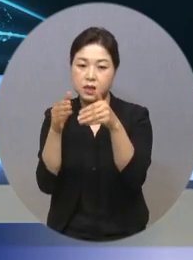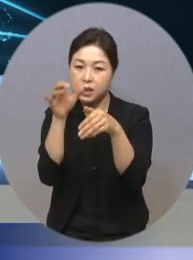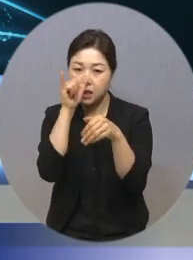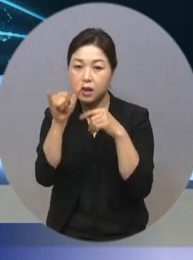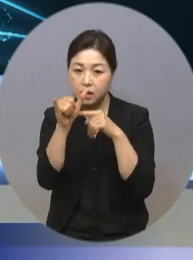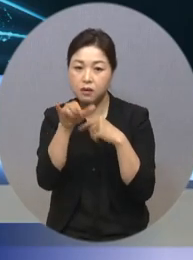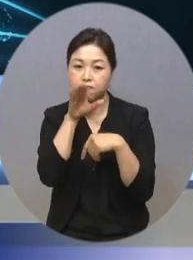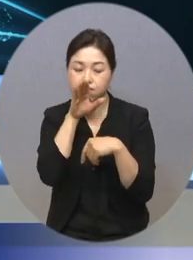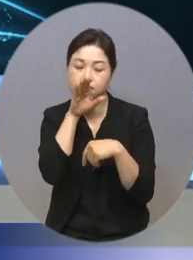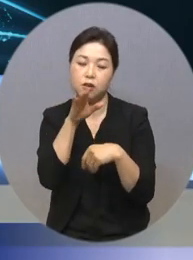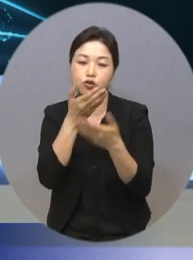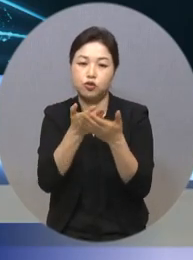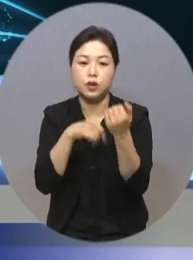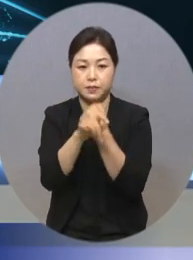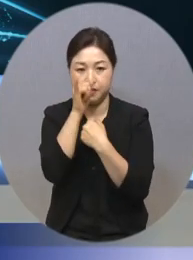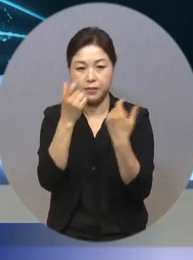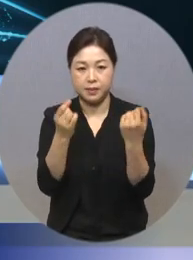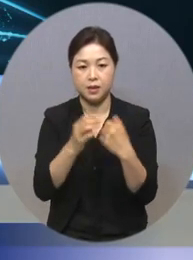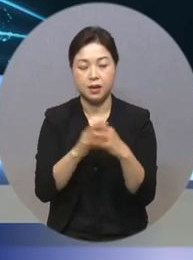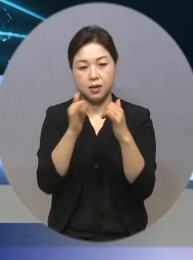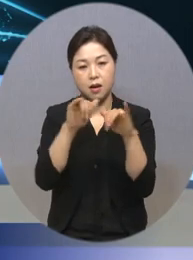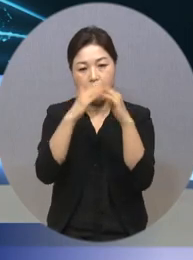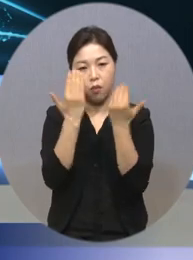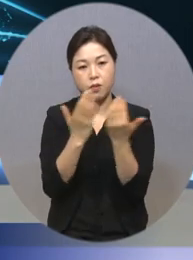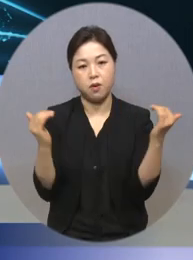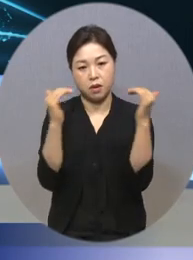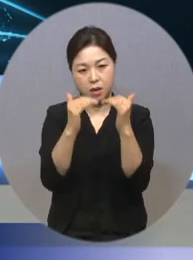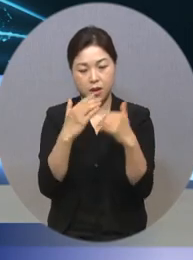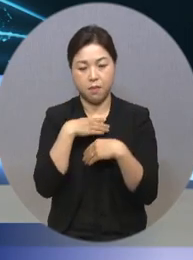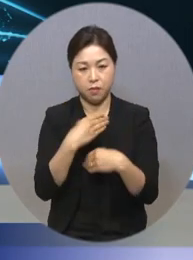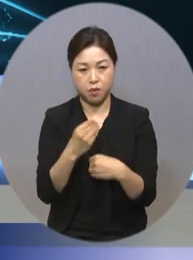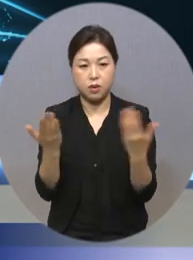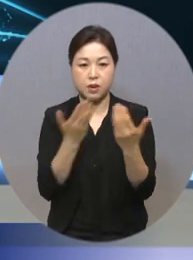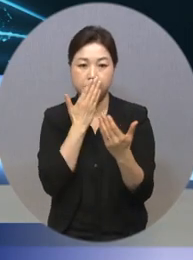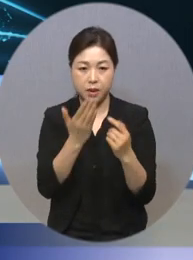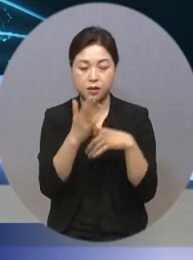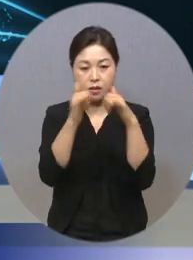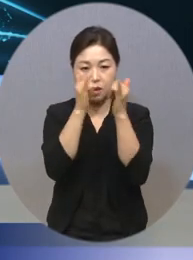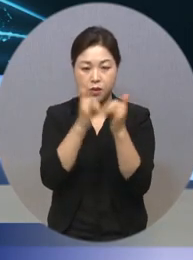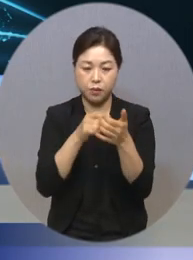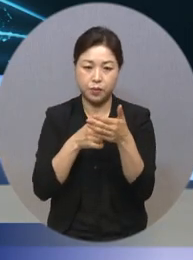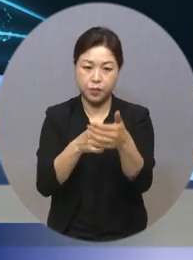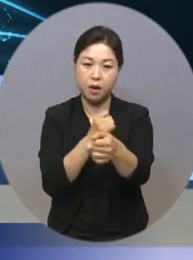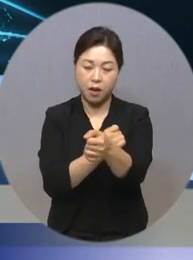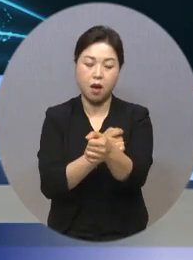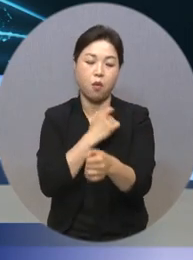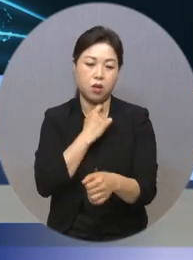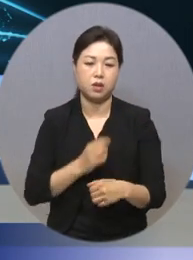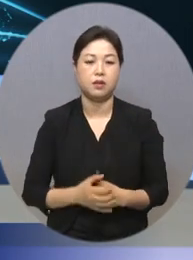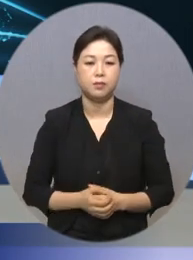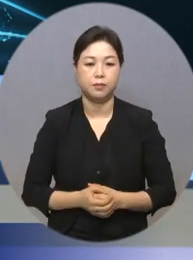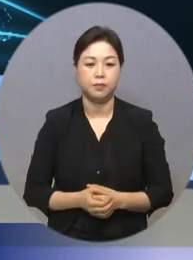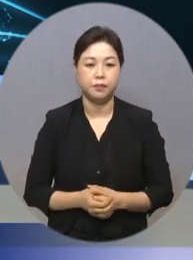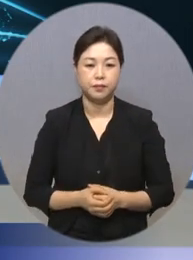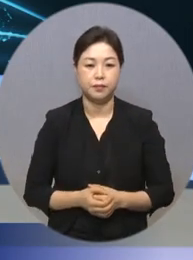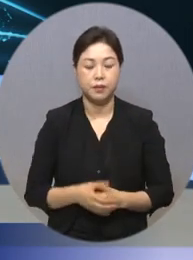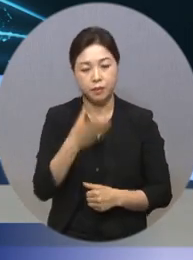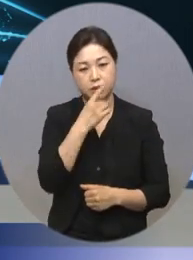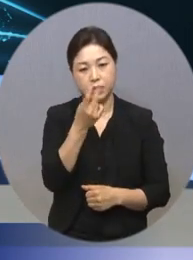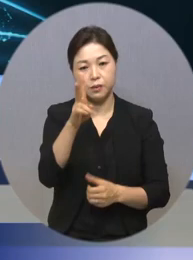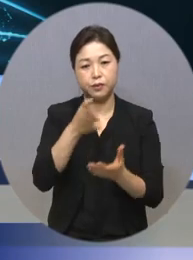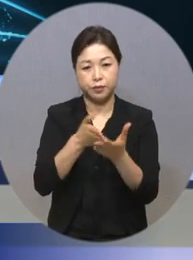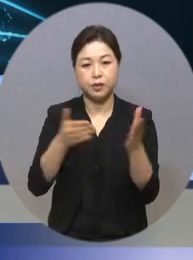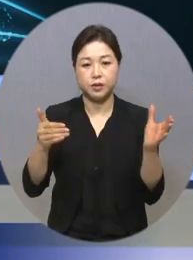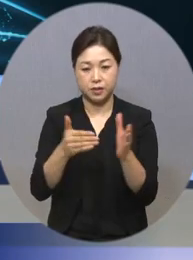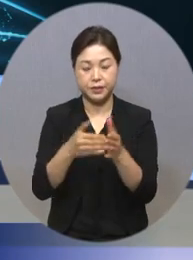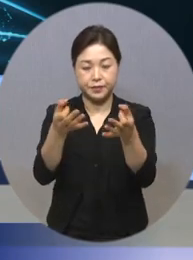있습니다. 누구나 평등하게 마음 놓고 일할 수 있는 사회로 나아가는 계기가 되길 기대합니다. 이상 복지TV